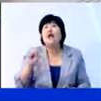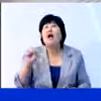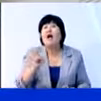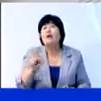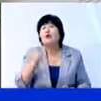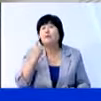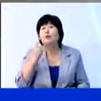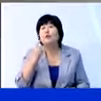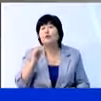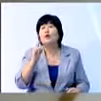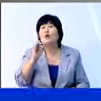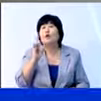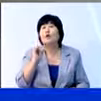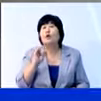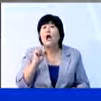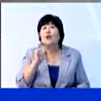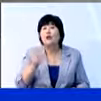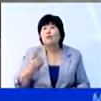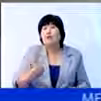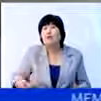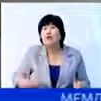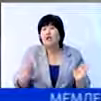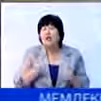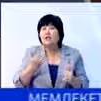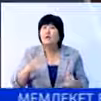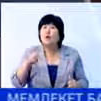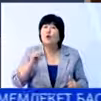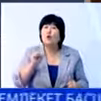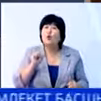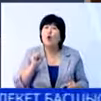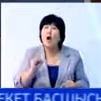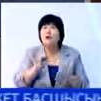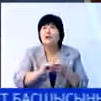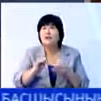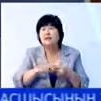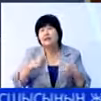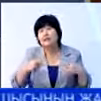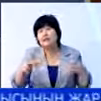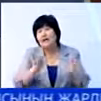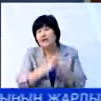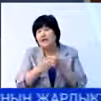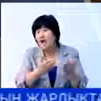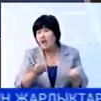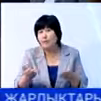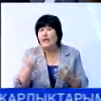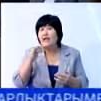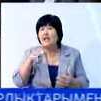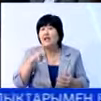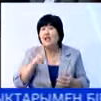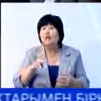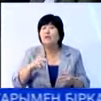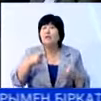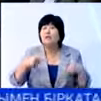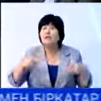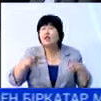«Бір бүтін Құран, менің тағдырым, шәсім немесе жылан терісіне жазылған діни жылнама» атты кітаптарында ислам дінінің